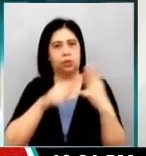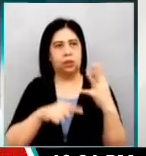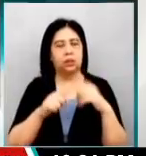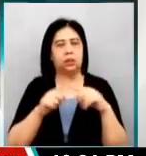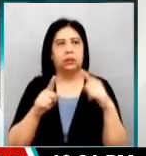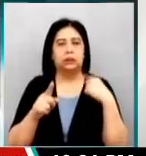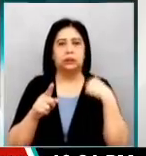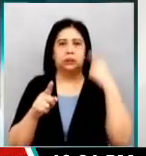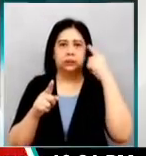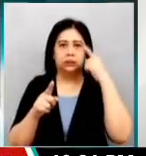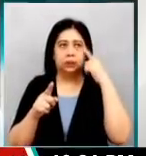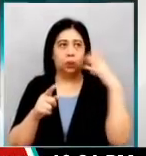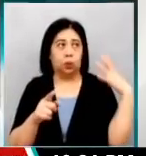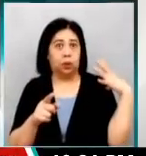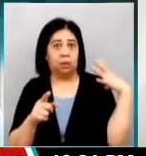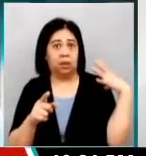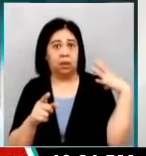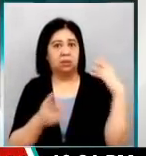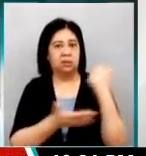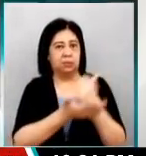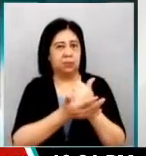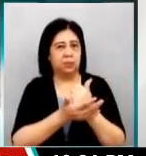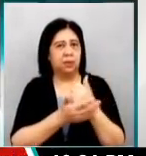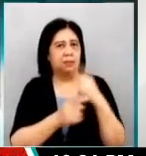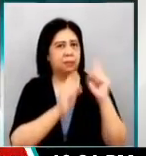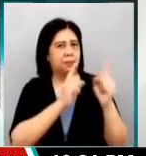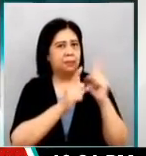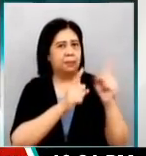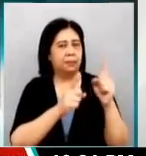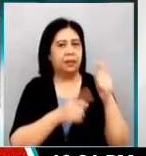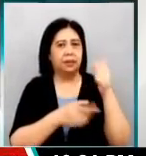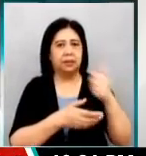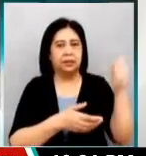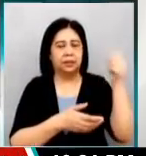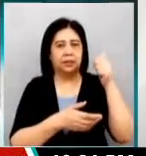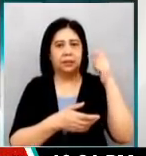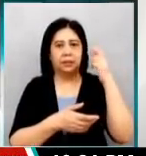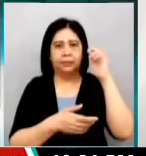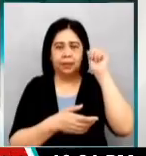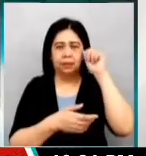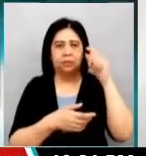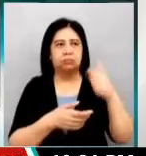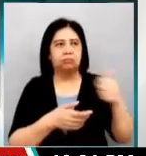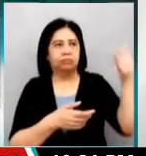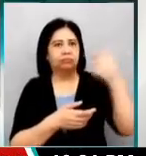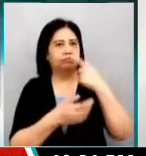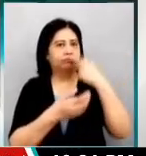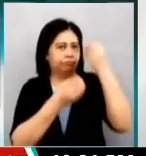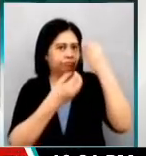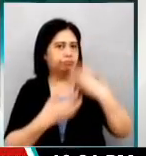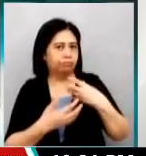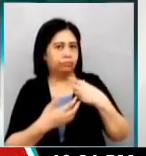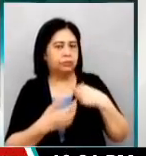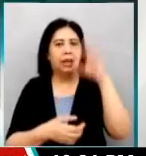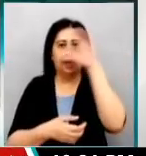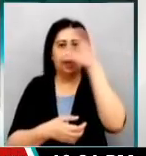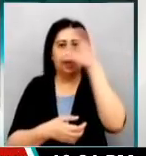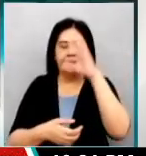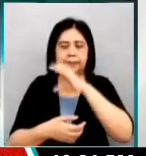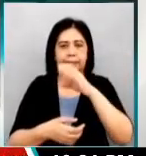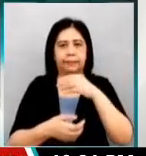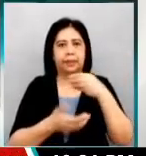confirmation, pero nakausap ko naman po si Secretary Wendy Lavicado at ang sabi niya sa akin, hahanapan at hahanapin natin yan